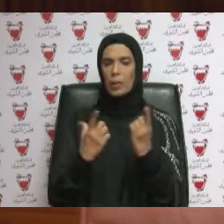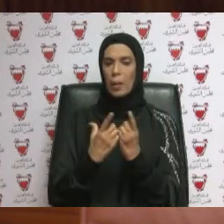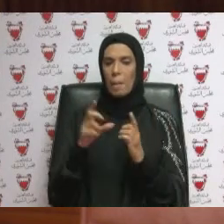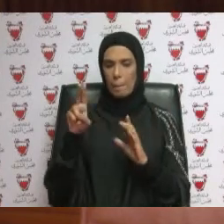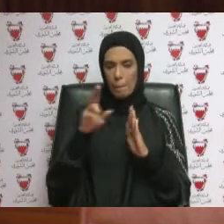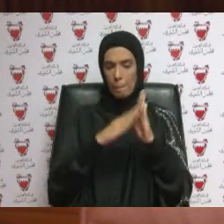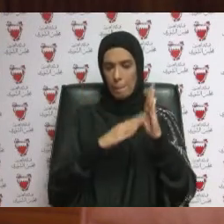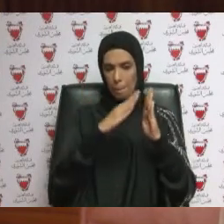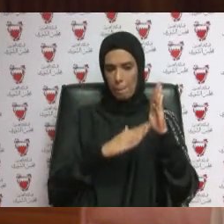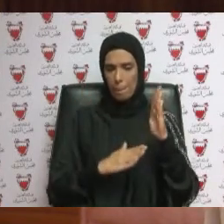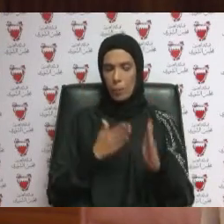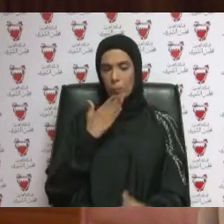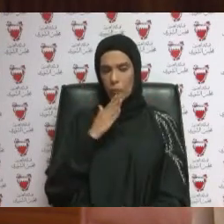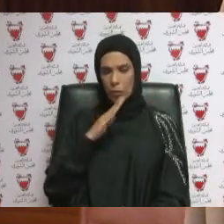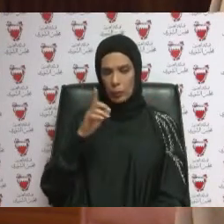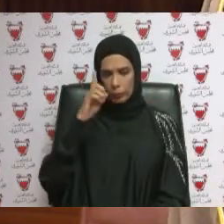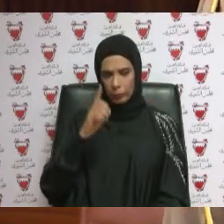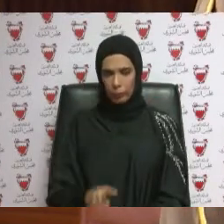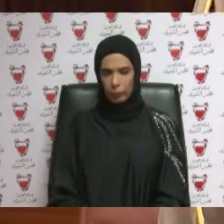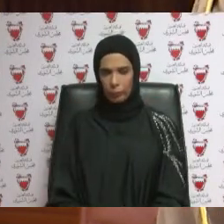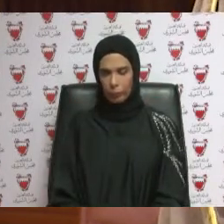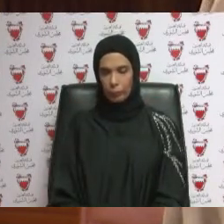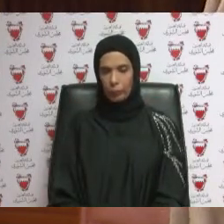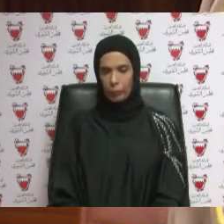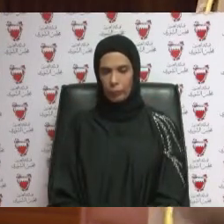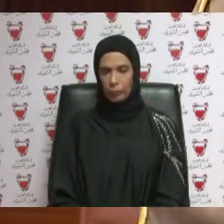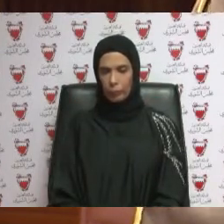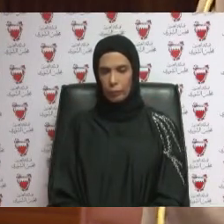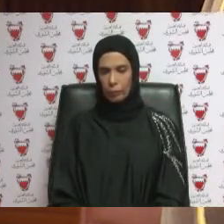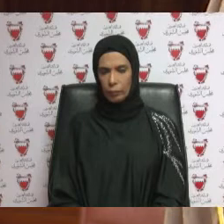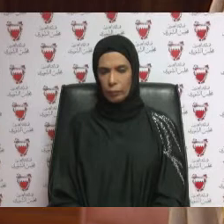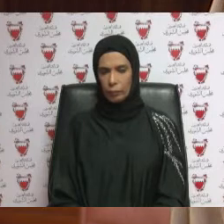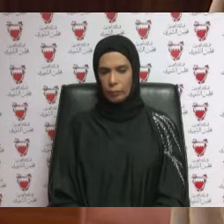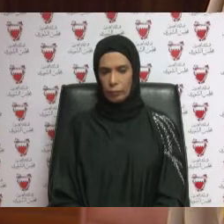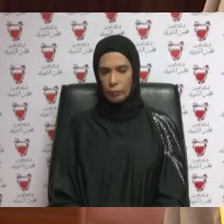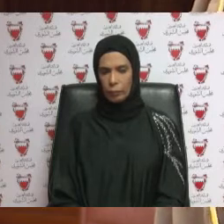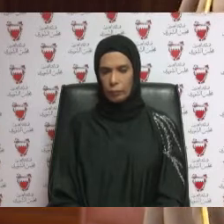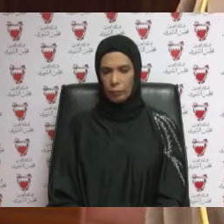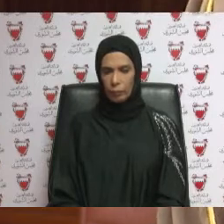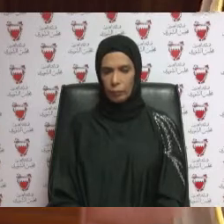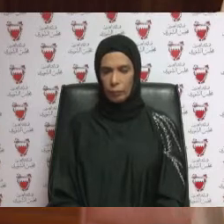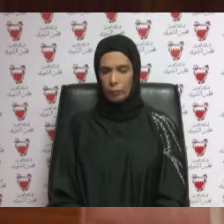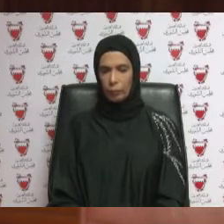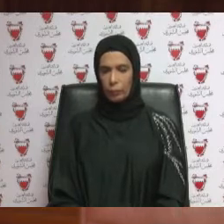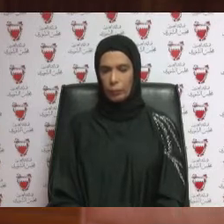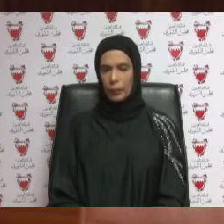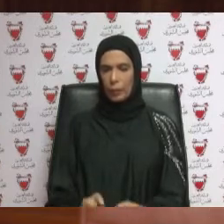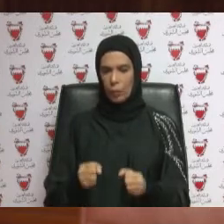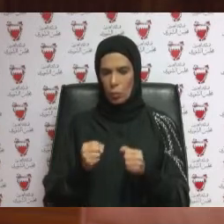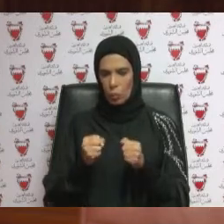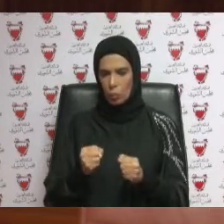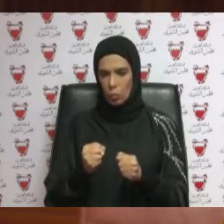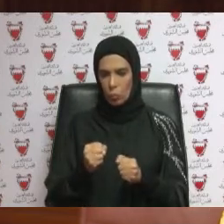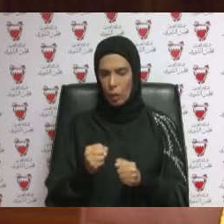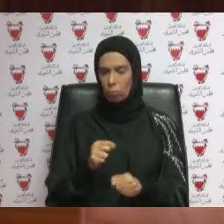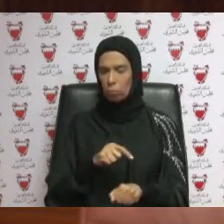كانت والحمد لله، وإن شاء الله نتمنى تكون مثل ما كانت الأستاذة جميلة معانا. صعوبة التحديد